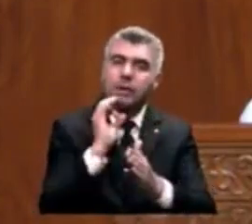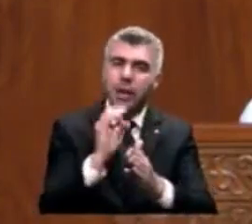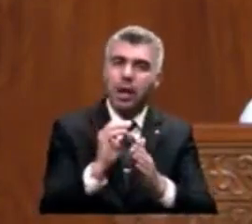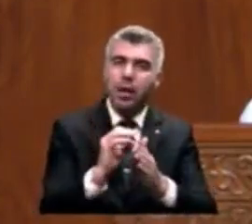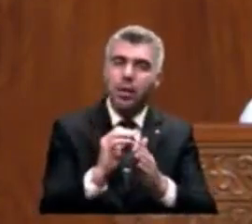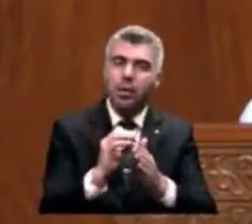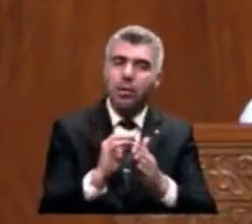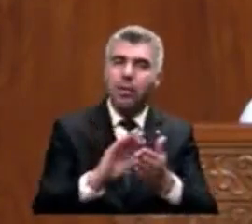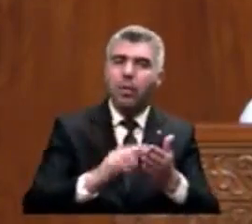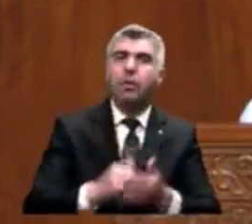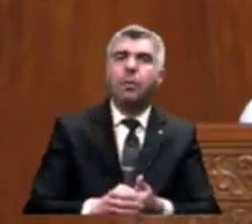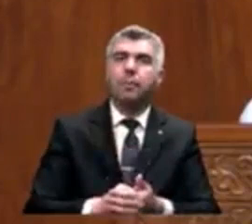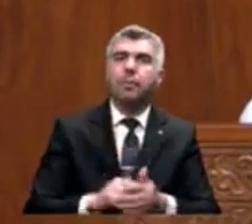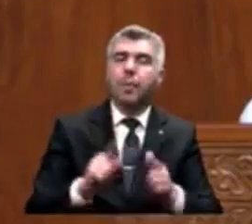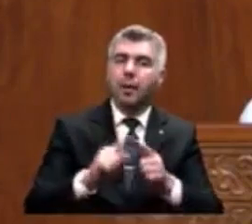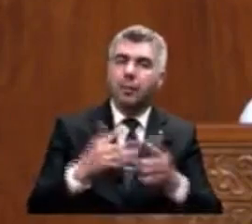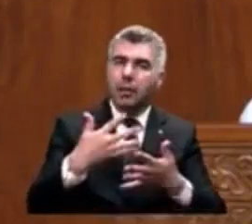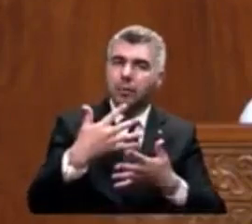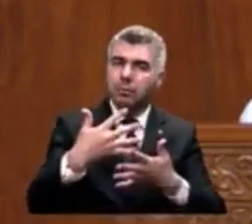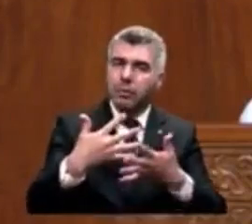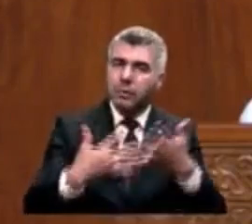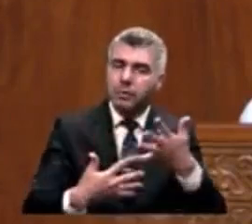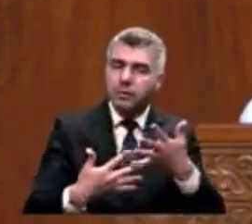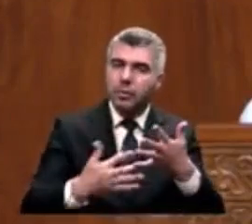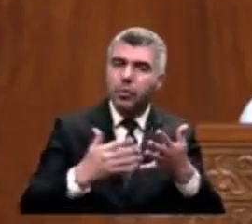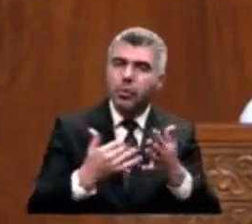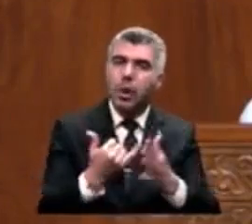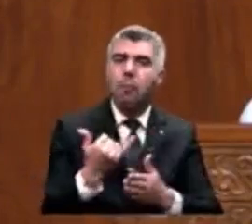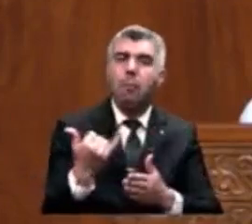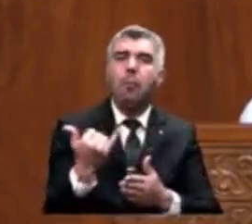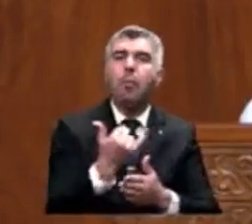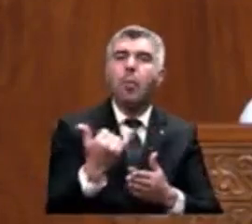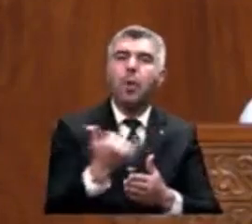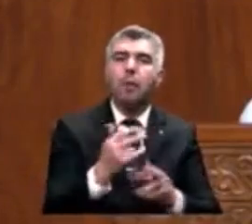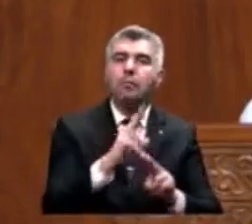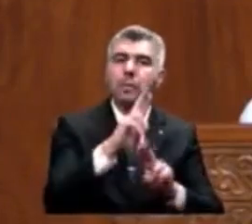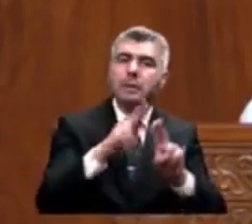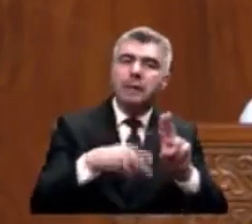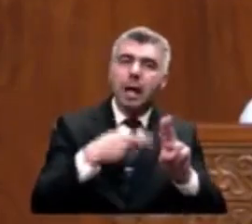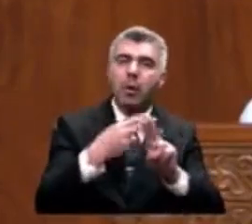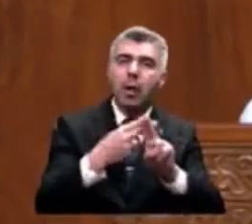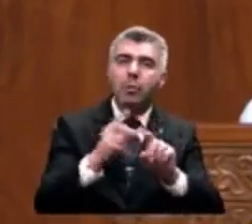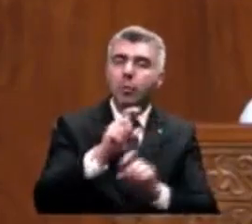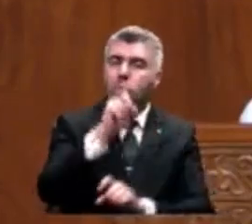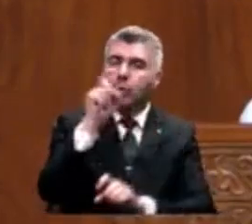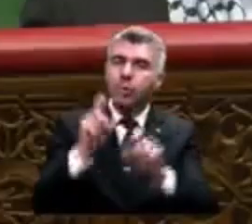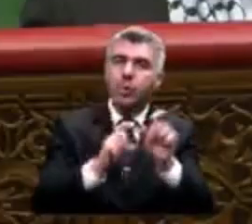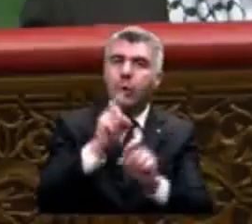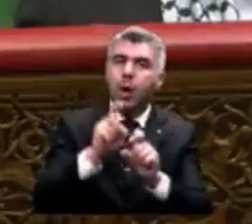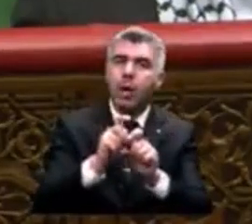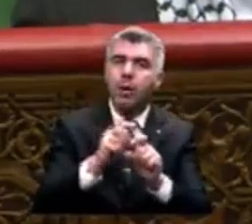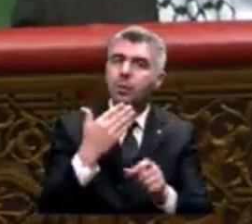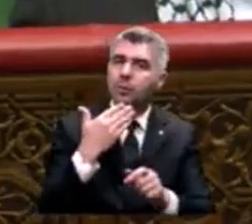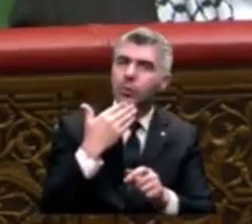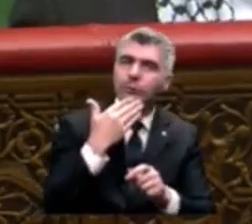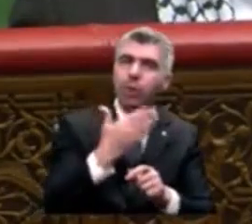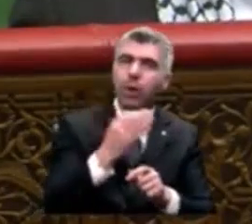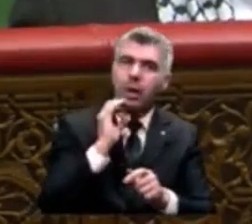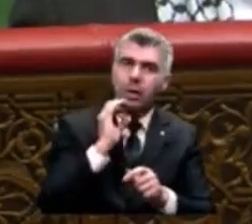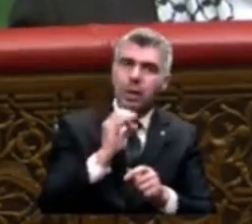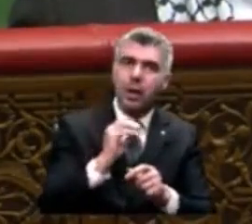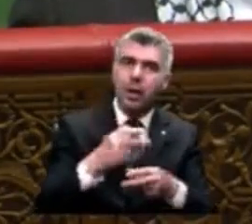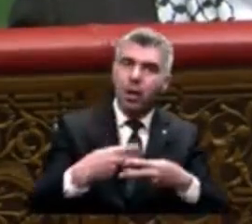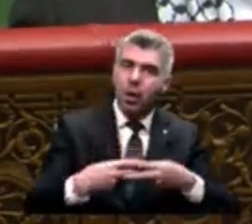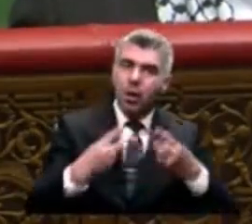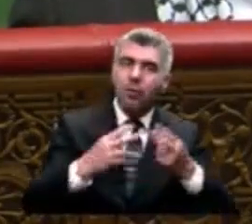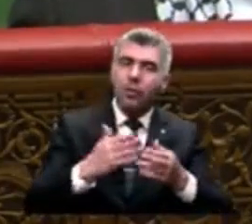المناسبة. وتلكم كانت أهم عناصر الإجابة حول الأسئلة التي تفضلتم مشكورين